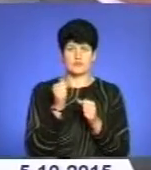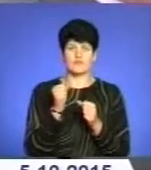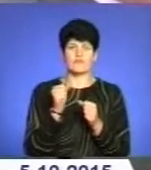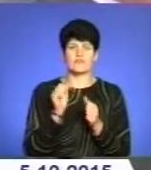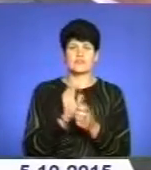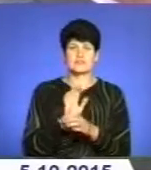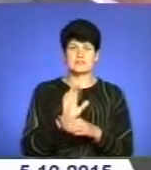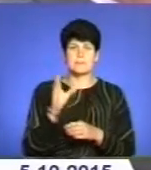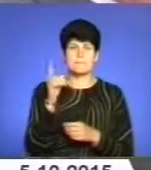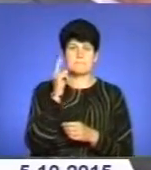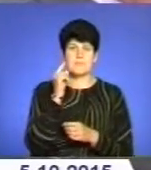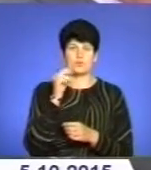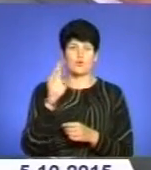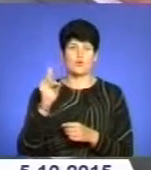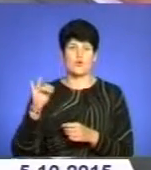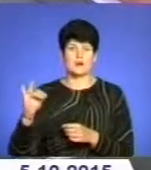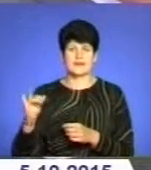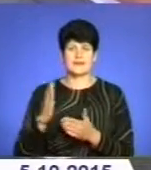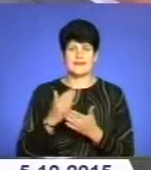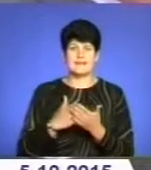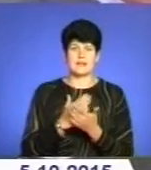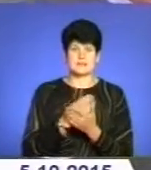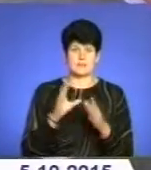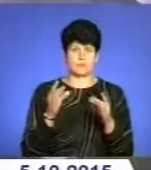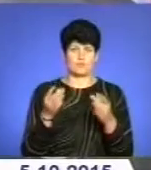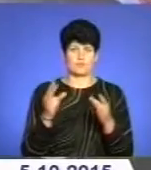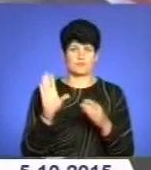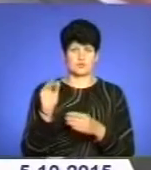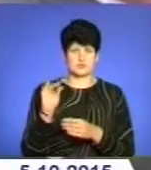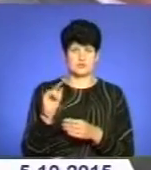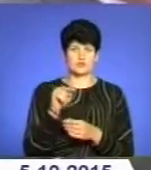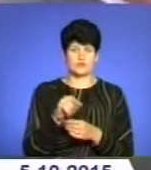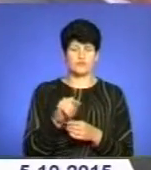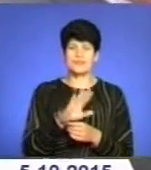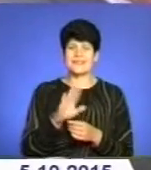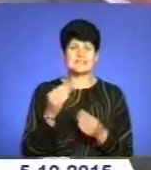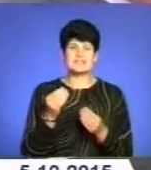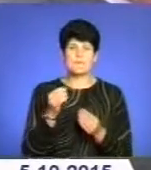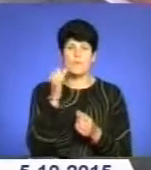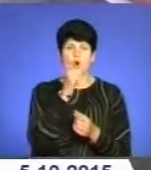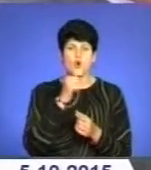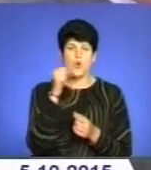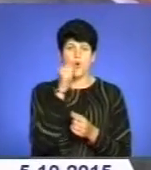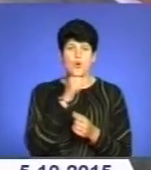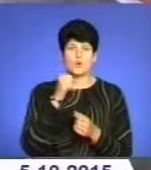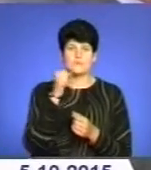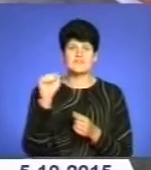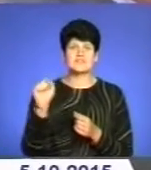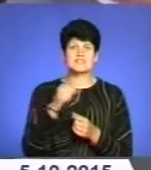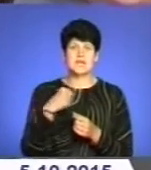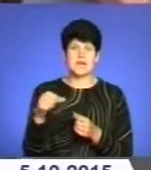товариства «Медобори» є якісне посвідчення. Що воно свіже? Воно не свіже, це м'ясо заморожено в серпні